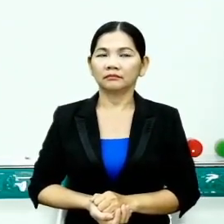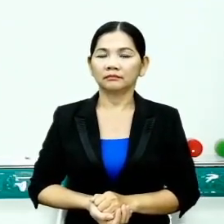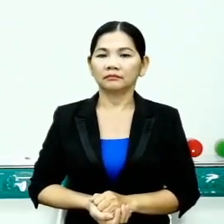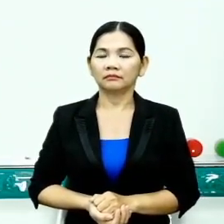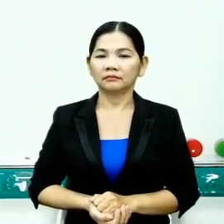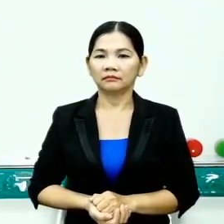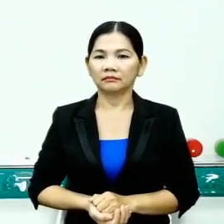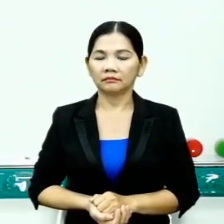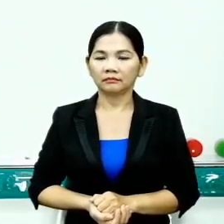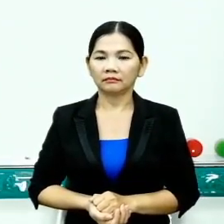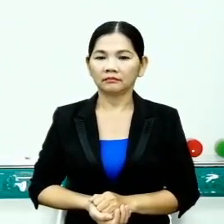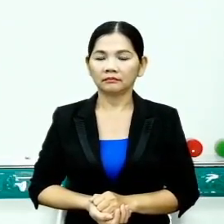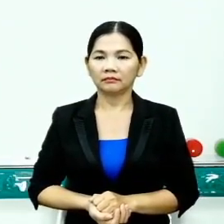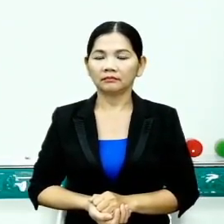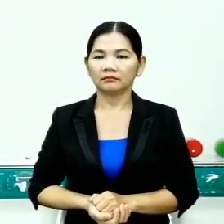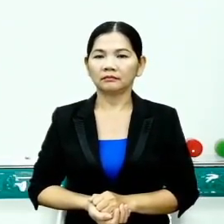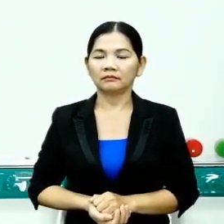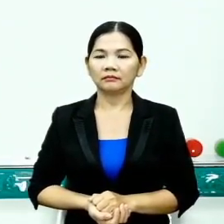ចា